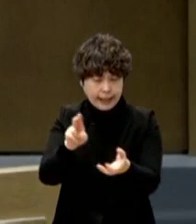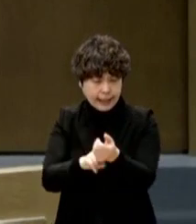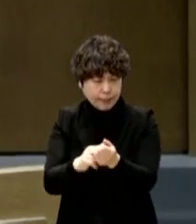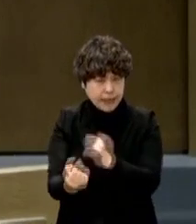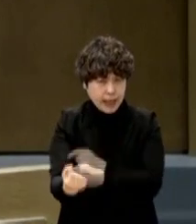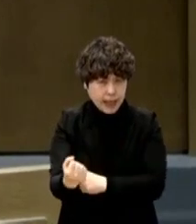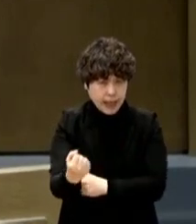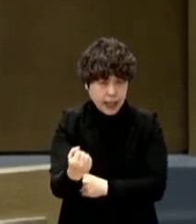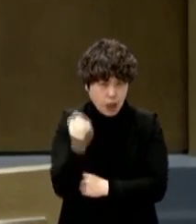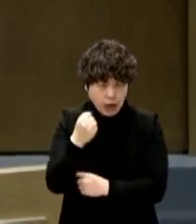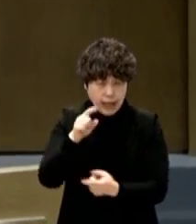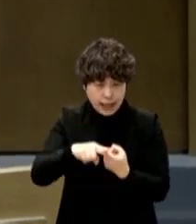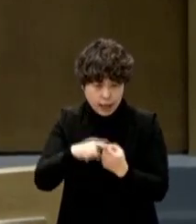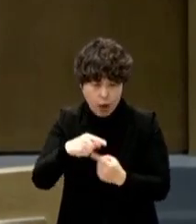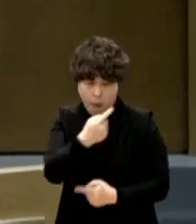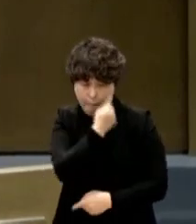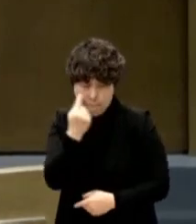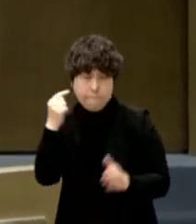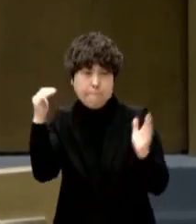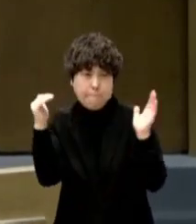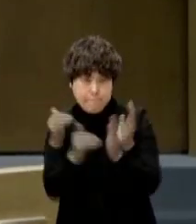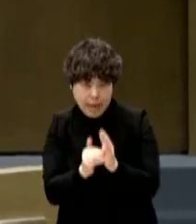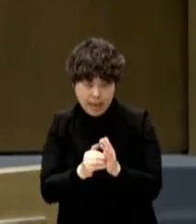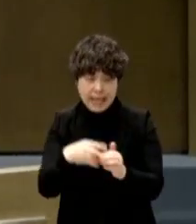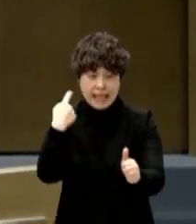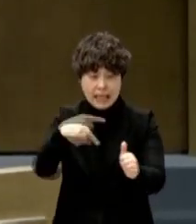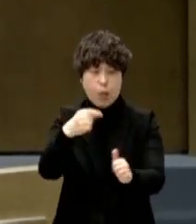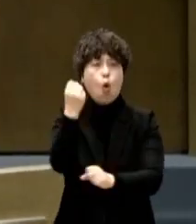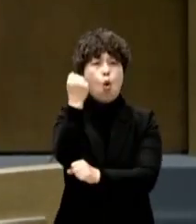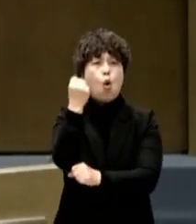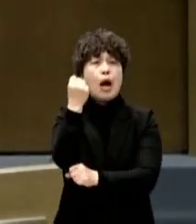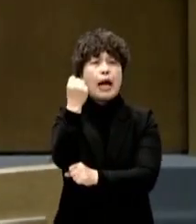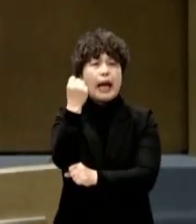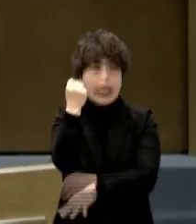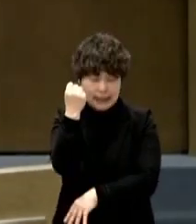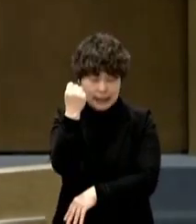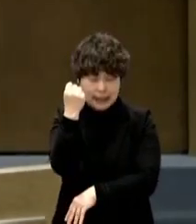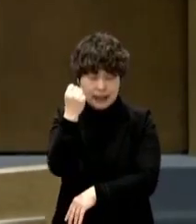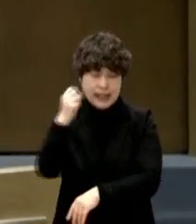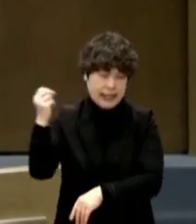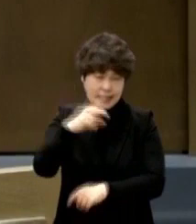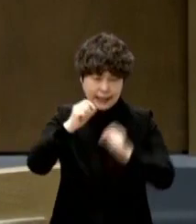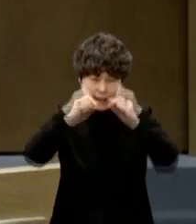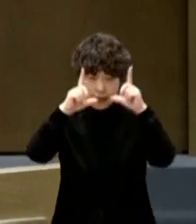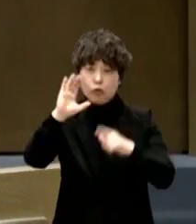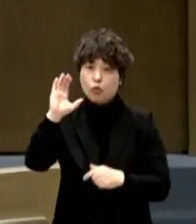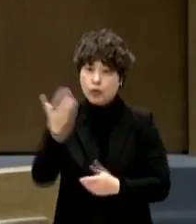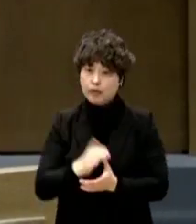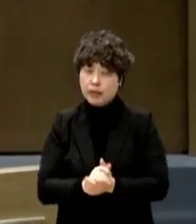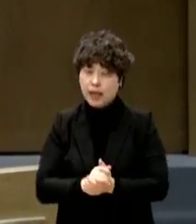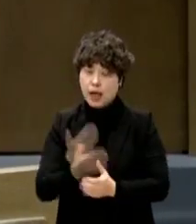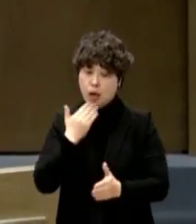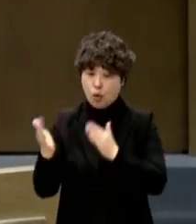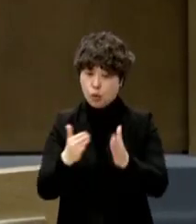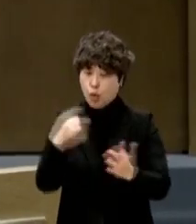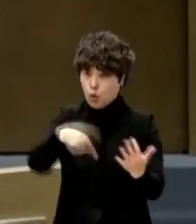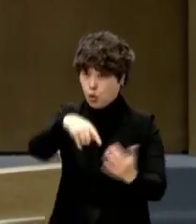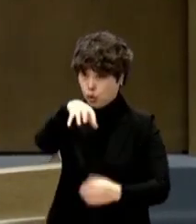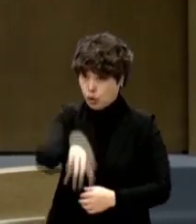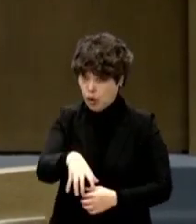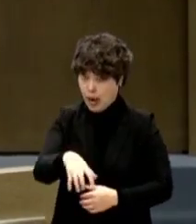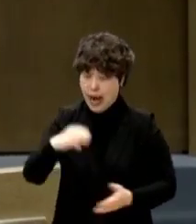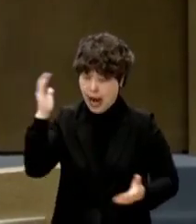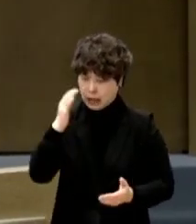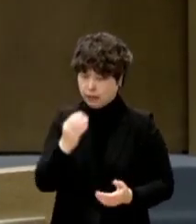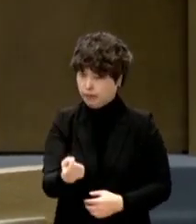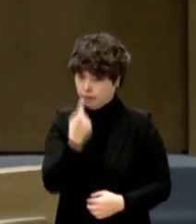문제점을 확인하였으며 교육의 기본적 가치를 다시 한번 깨닫게 되었습니다. 경기도교육청은 학생의